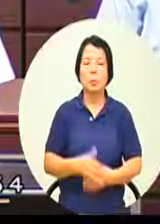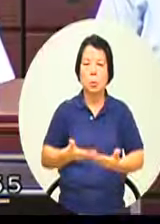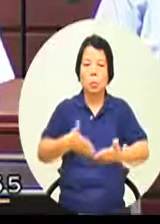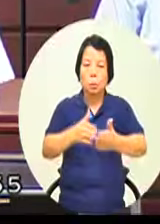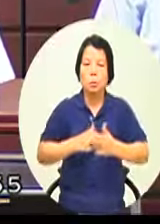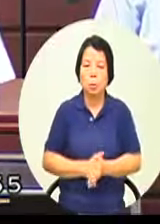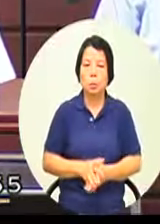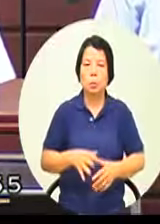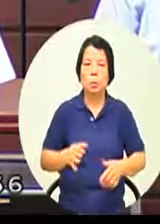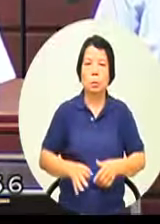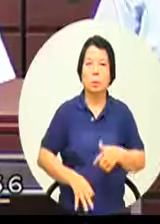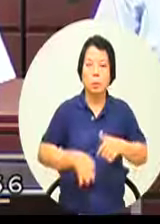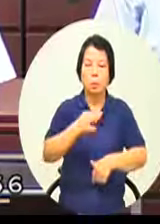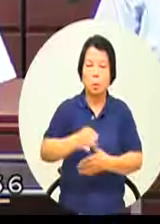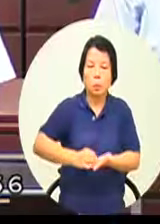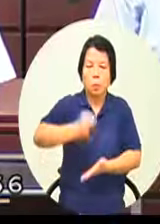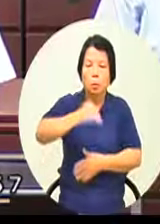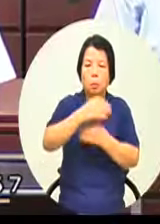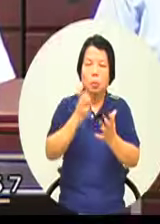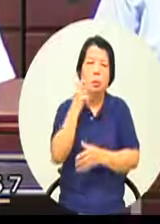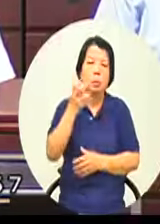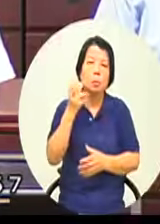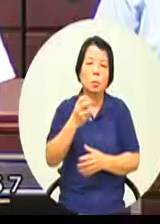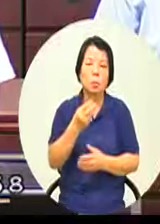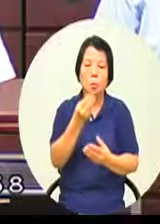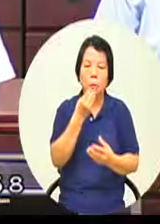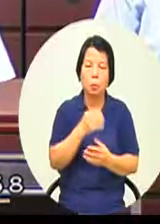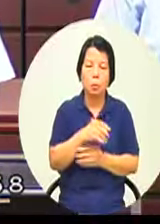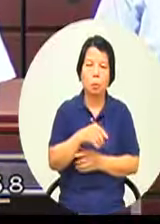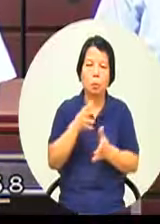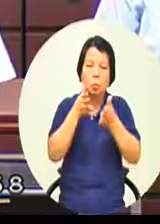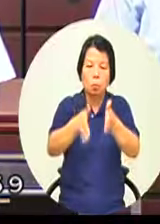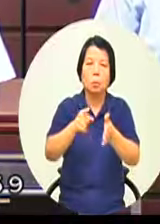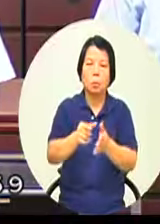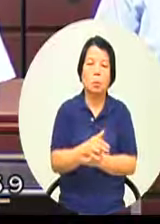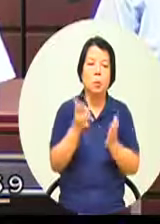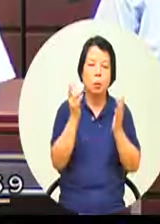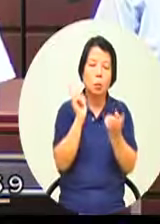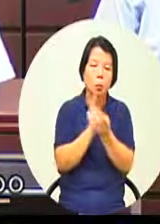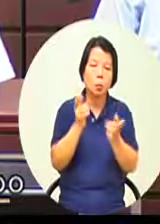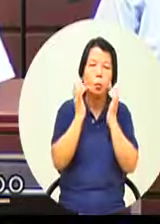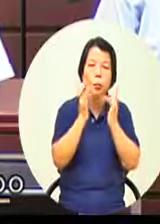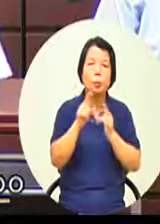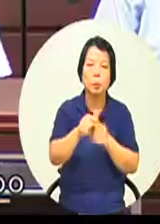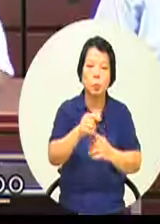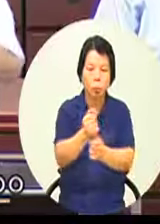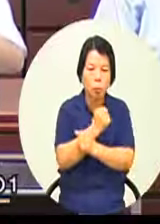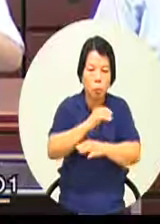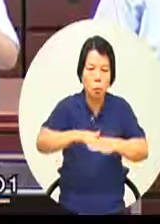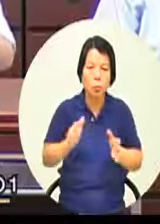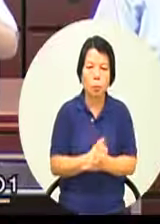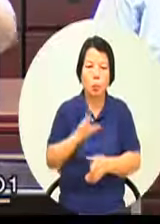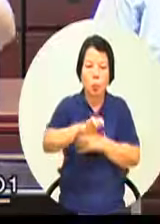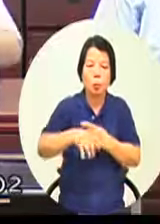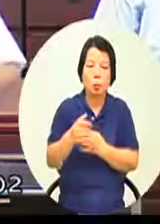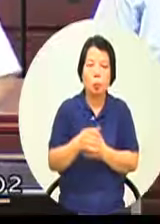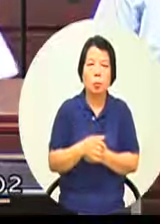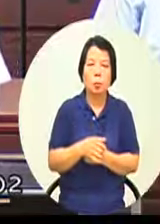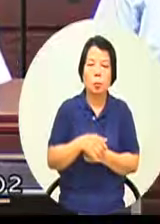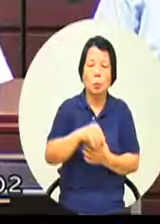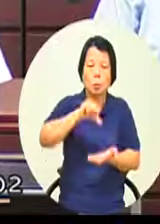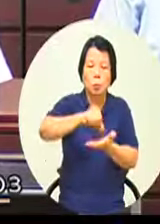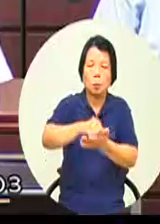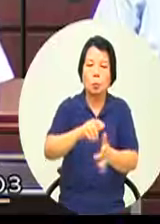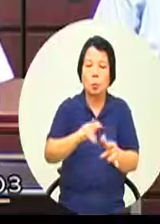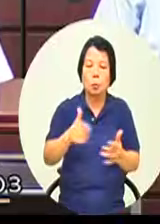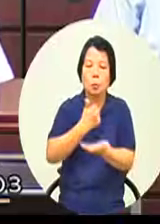经济的果实啦、水果啦哈。那对于蔬菜我们会注意，那对于那个农产品的那个行销国